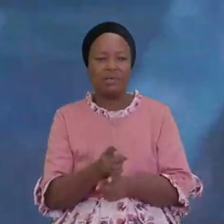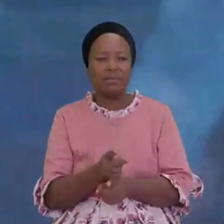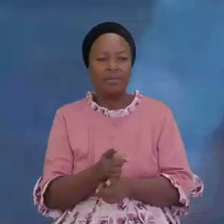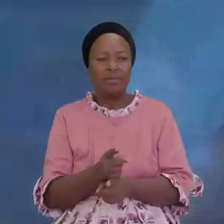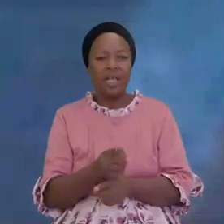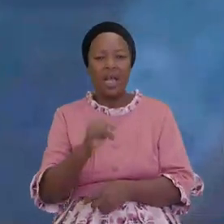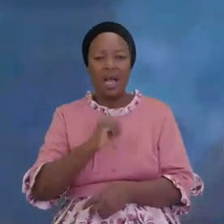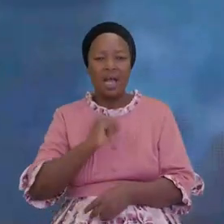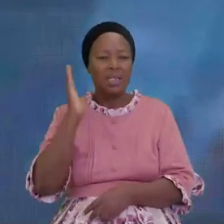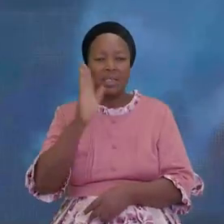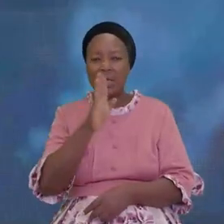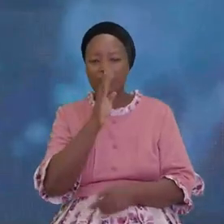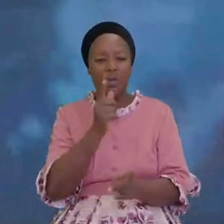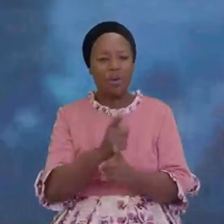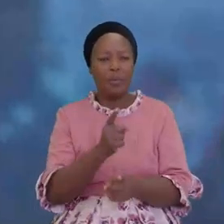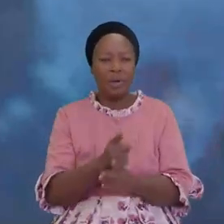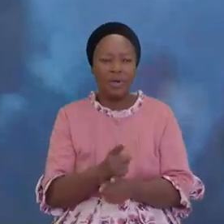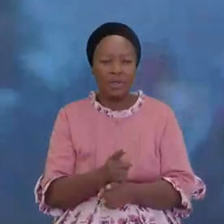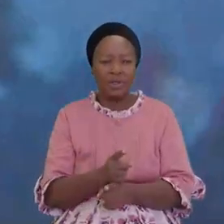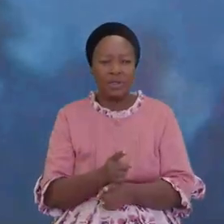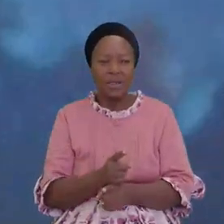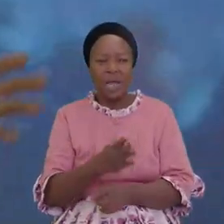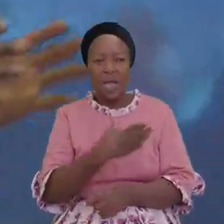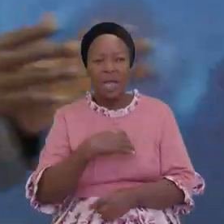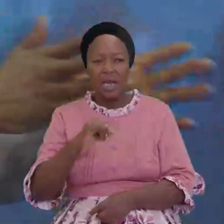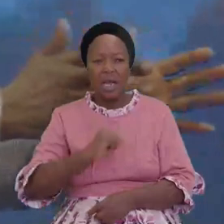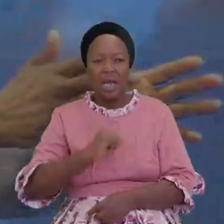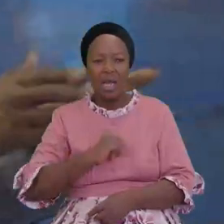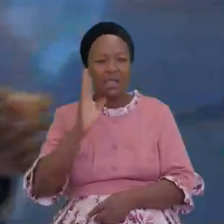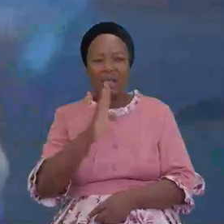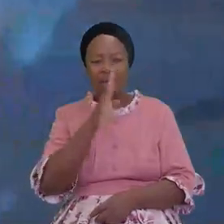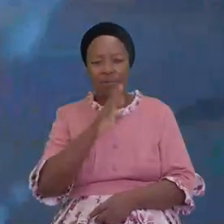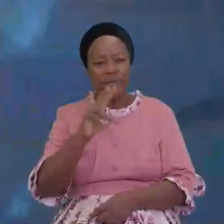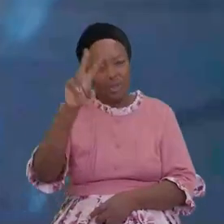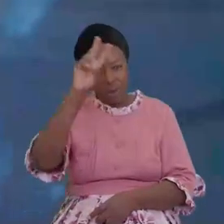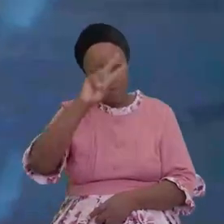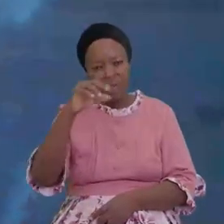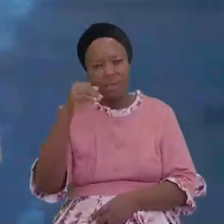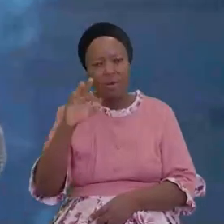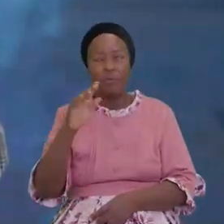Alors, je serai intègre. Je serai intègre.